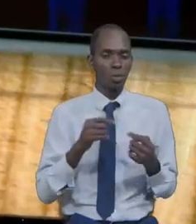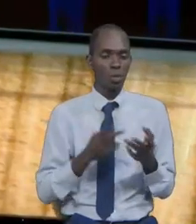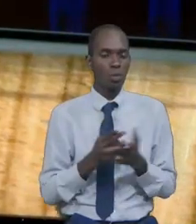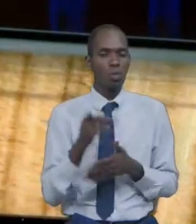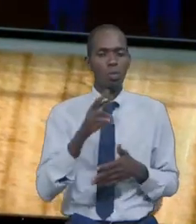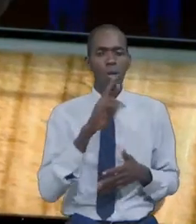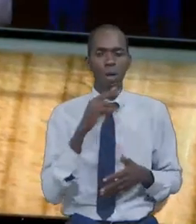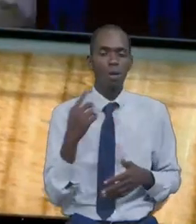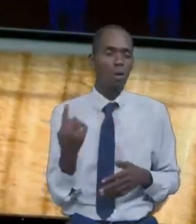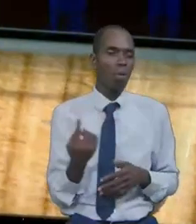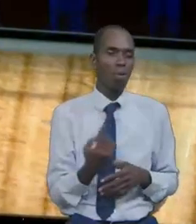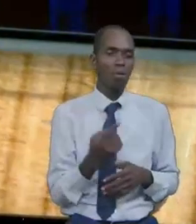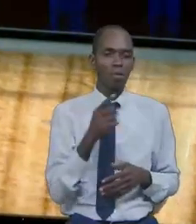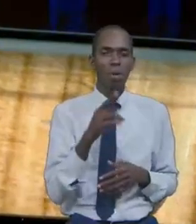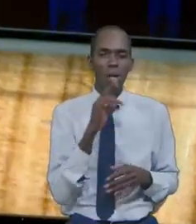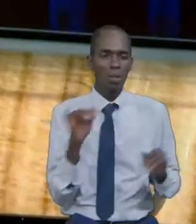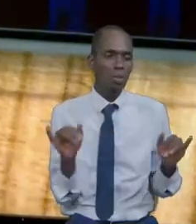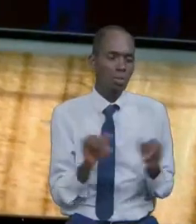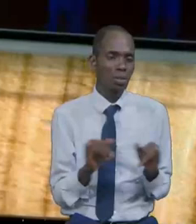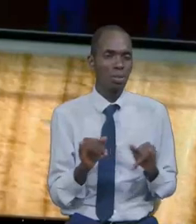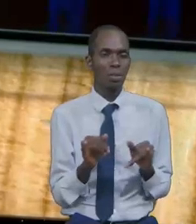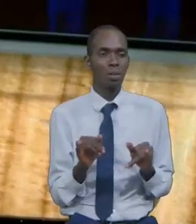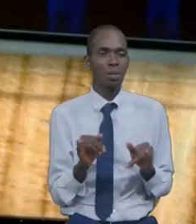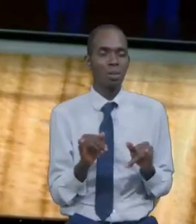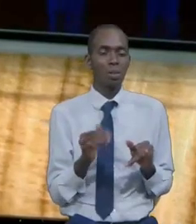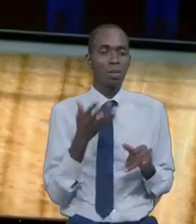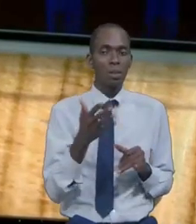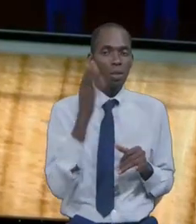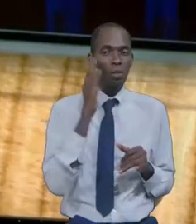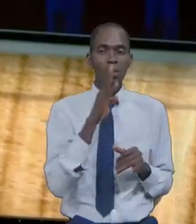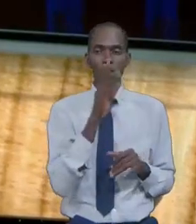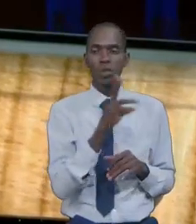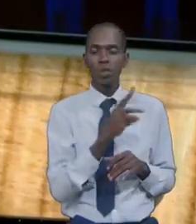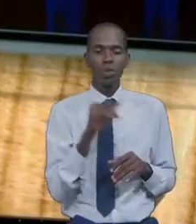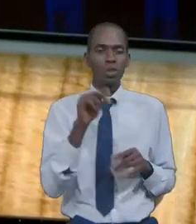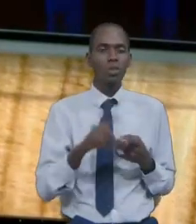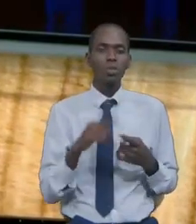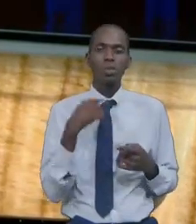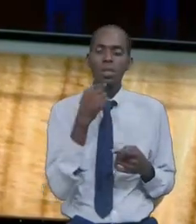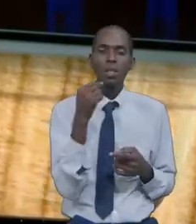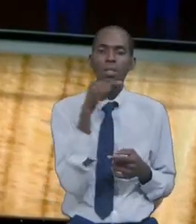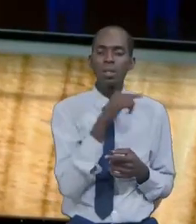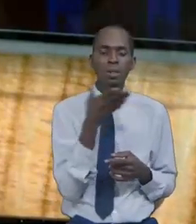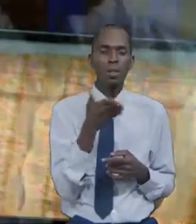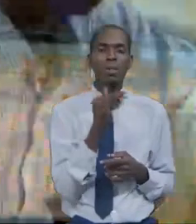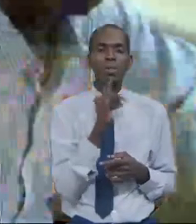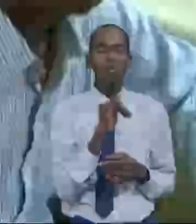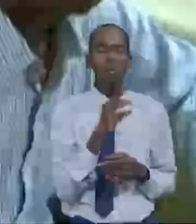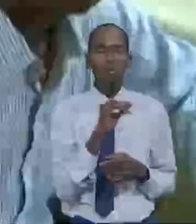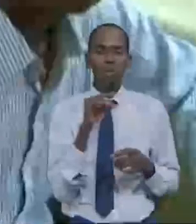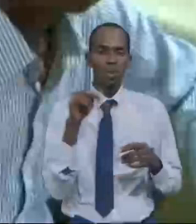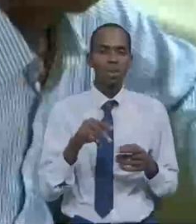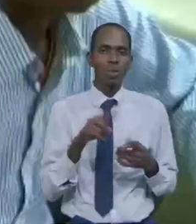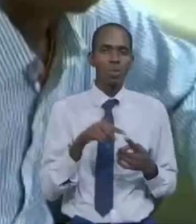tu te consacres pour la vérité, tu vas rester tel que tu es. Et il ne faut pas le mensonge ou